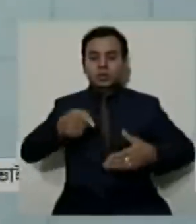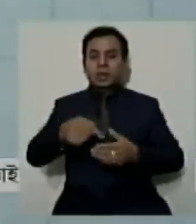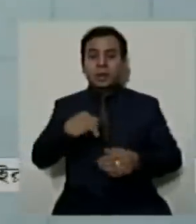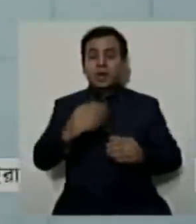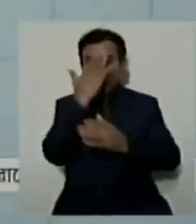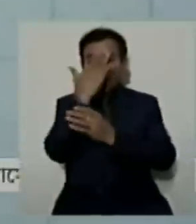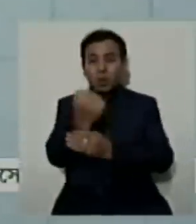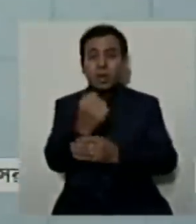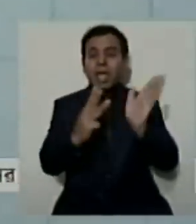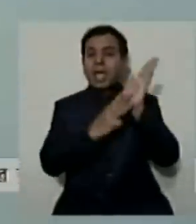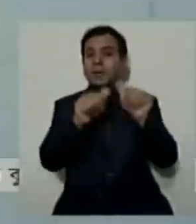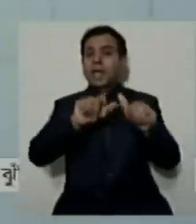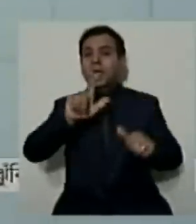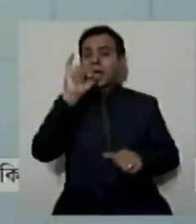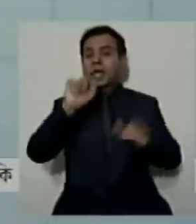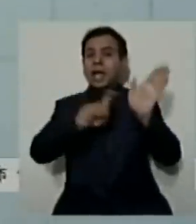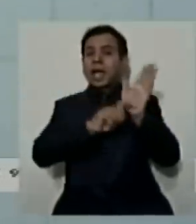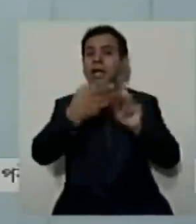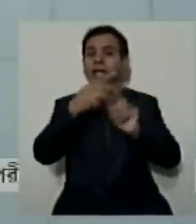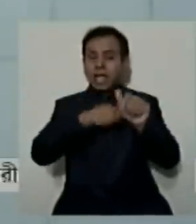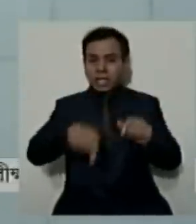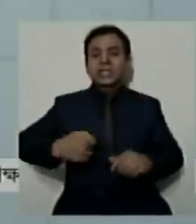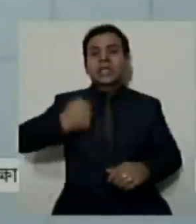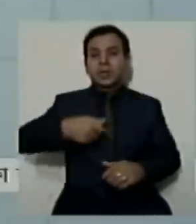বিশ্ব ম্যালেরিয়া রিপোর্ট 2019 অনুসারে